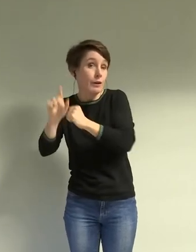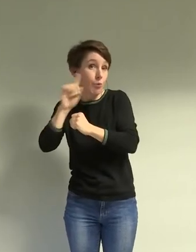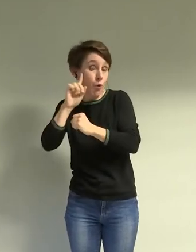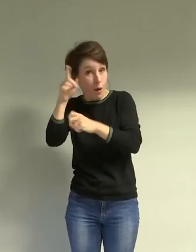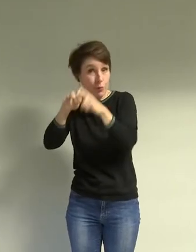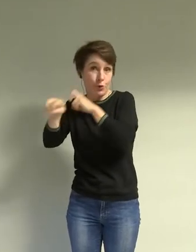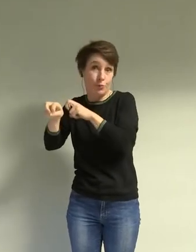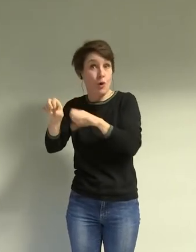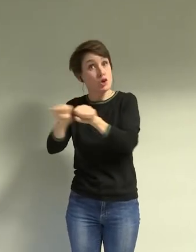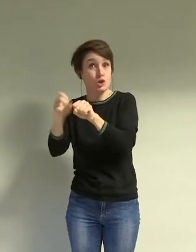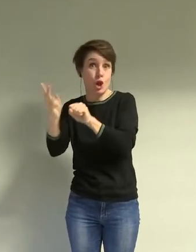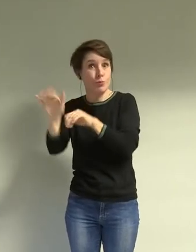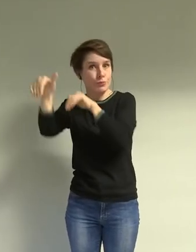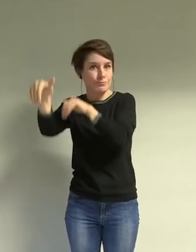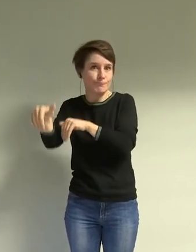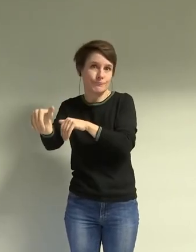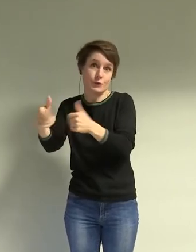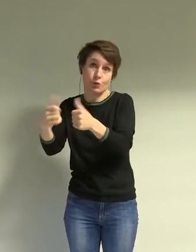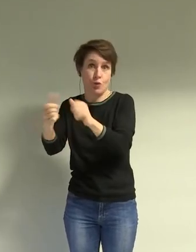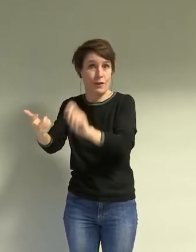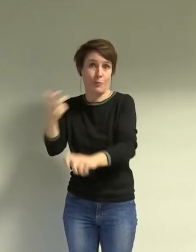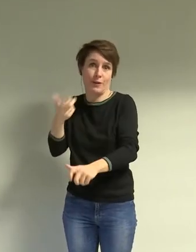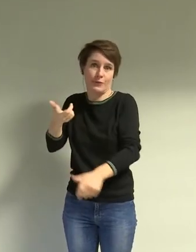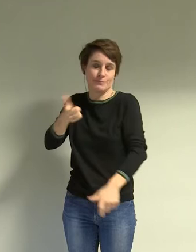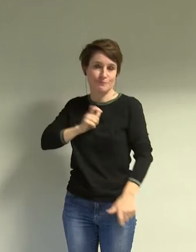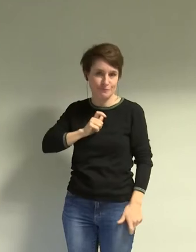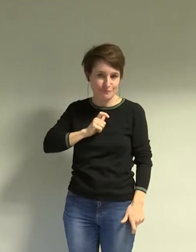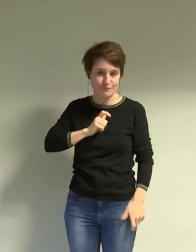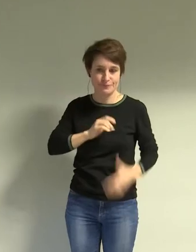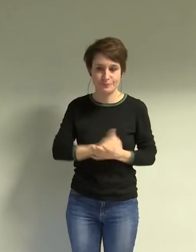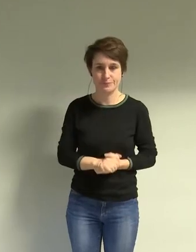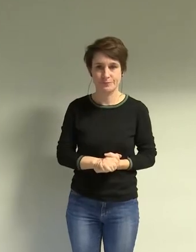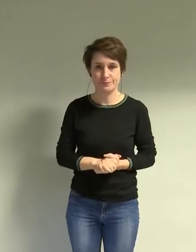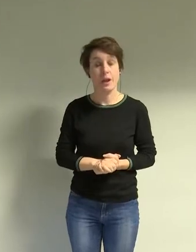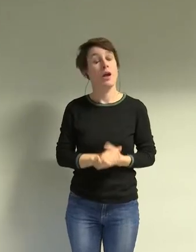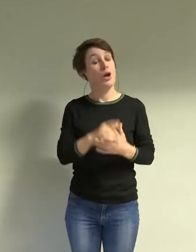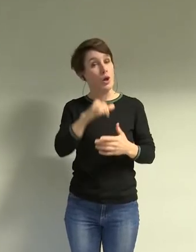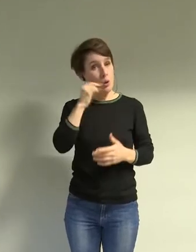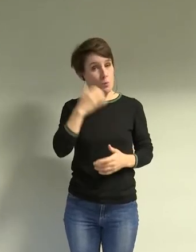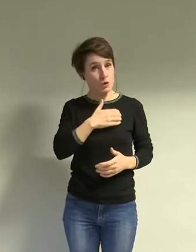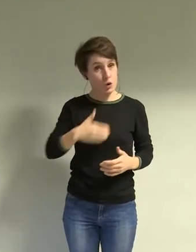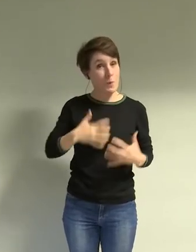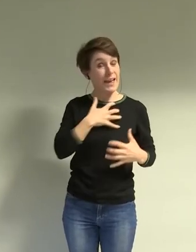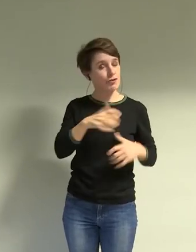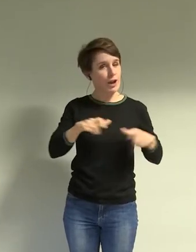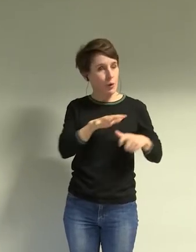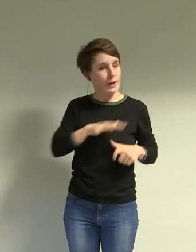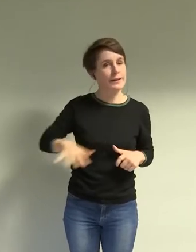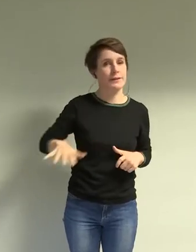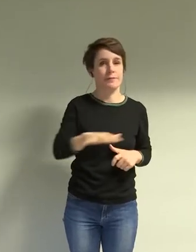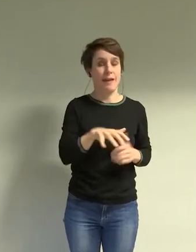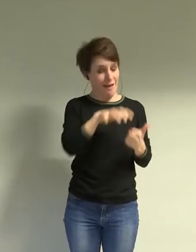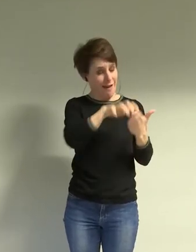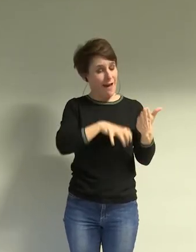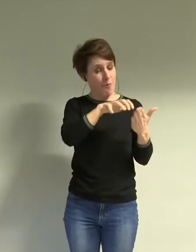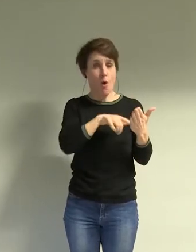c'est moi qui vais la portée monsieur le maire chers collègues ce rapport pour soi disant préparez 2040